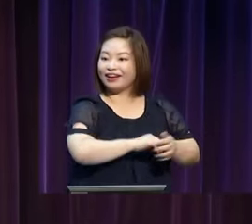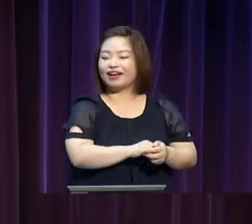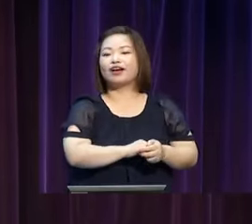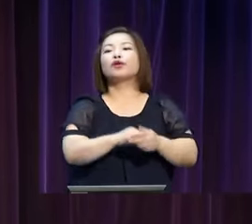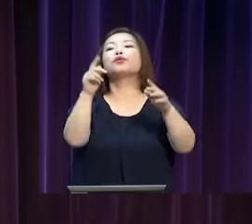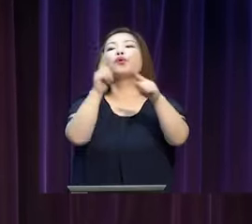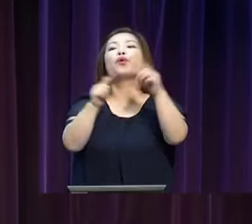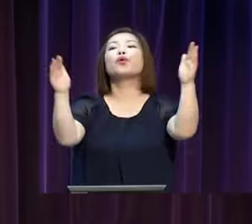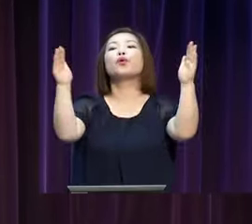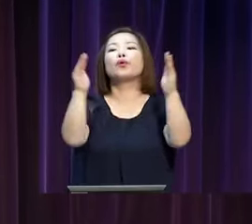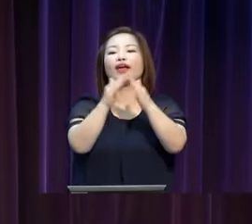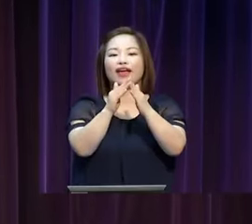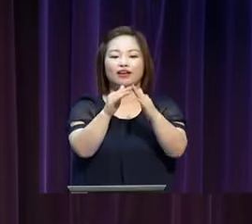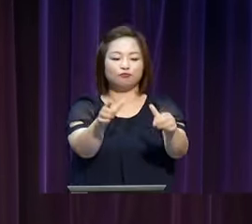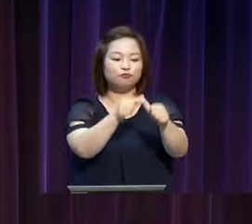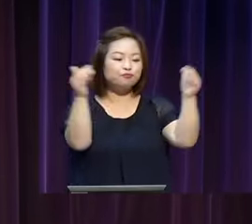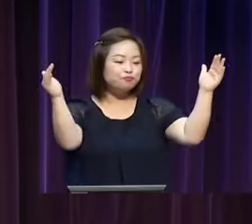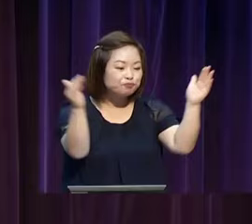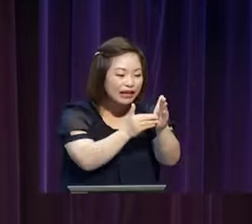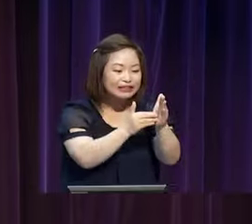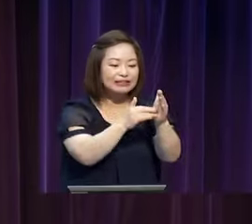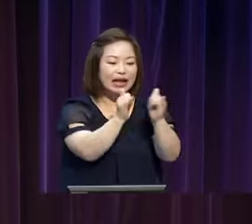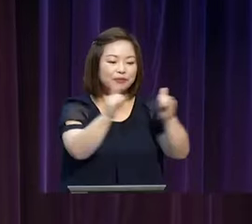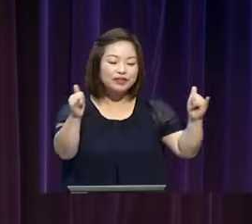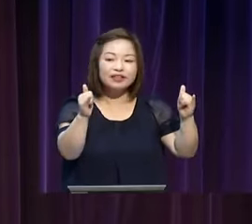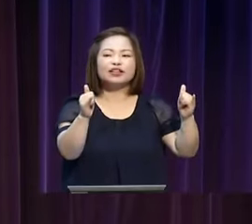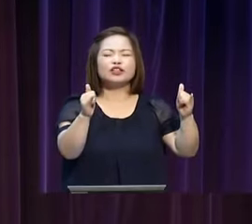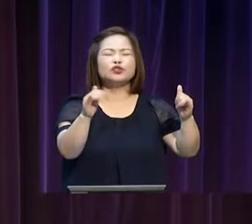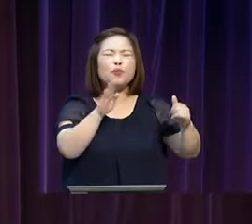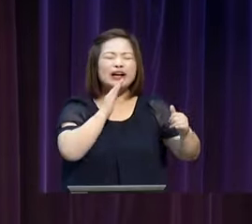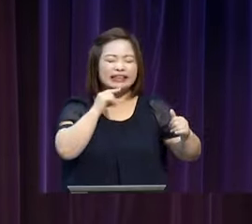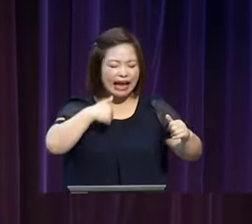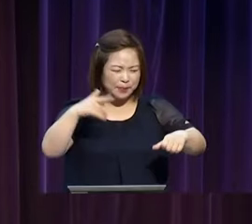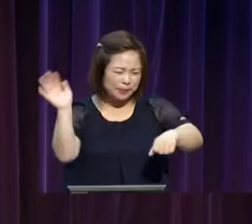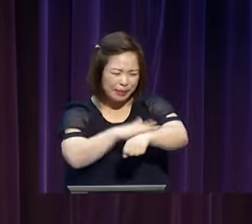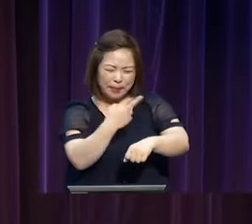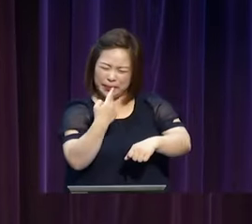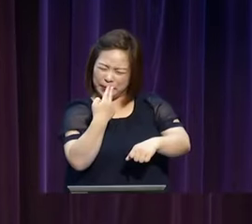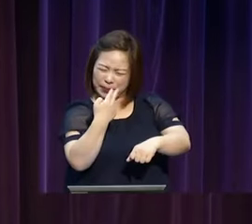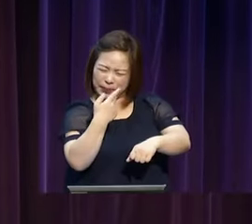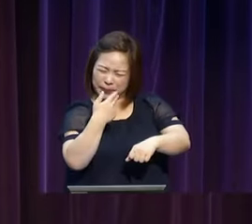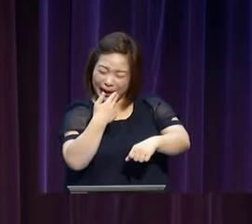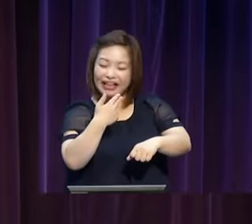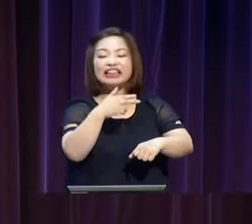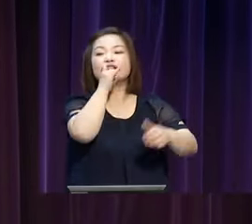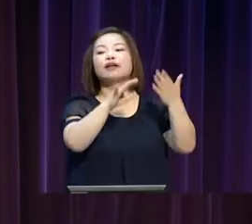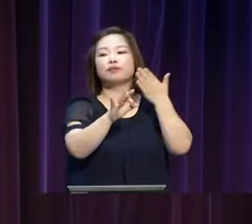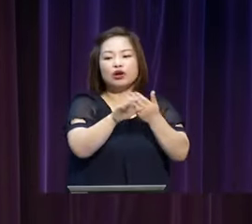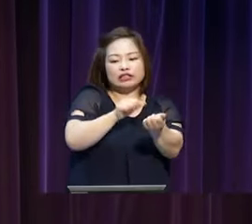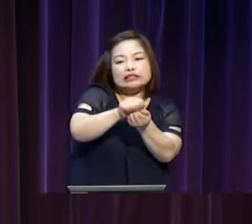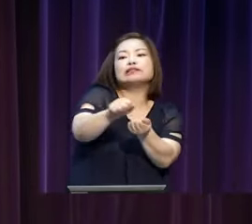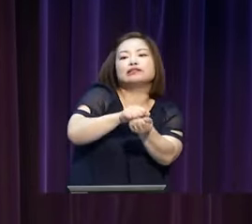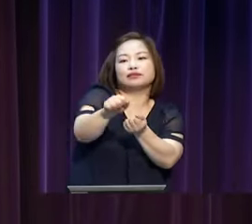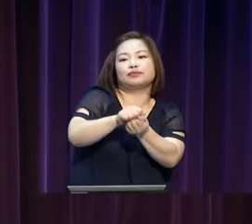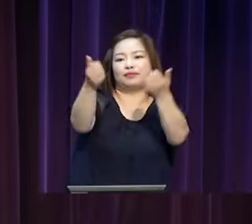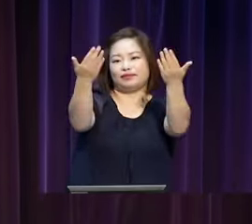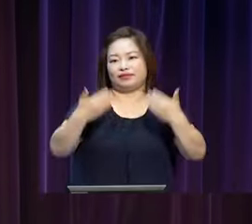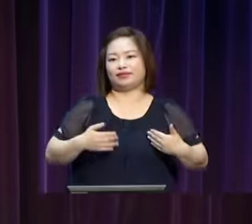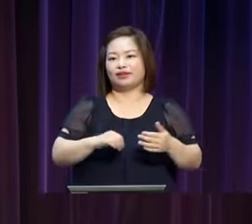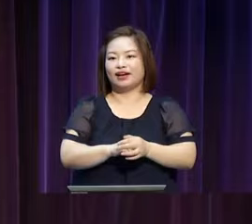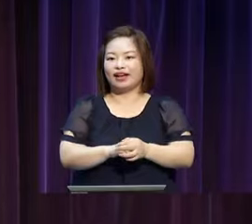교회는, 이 교회는 목욕탕과 같고 주유소와 같은 거예요. 자,